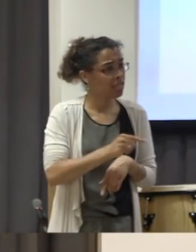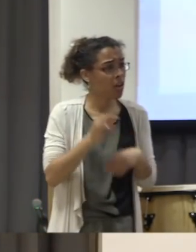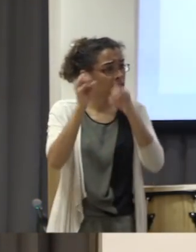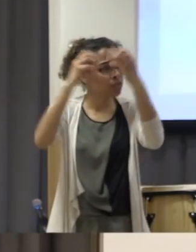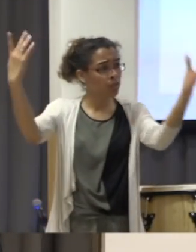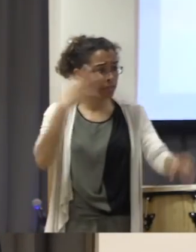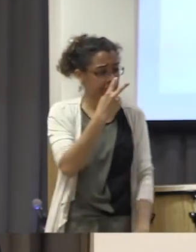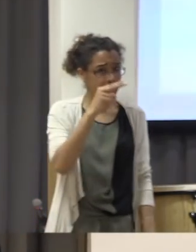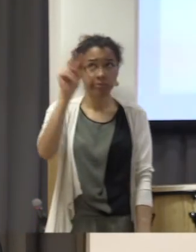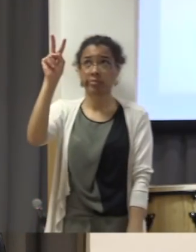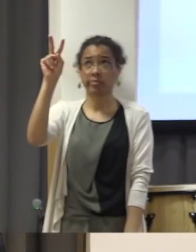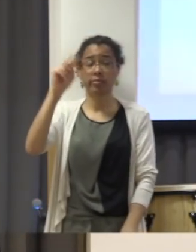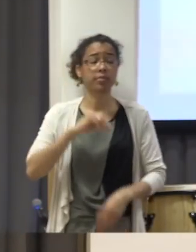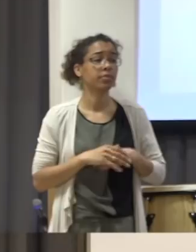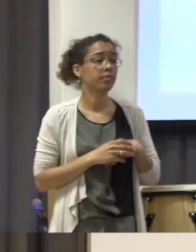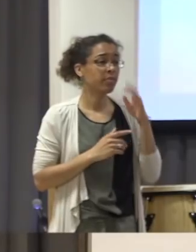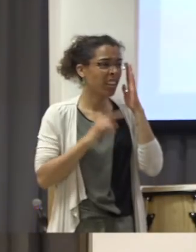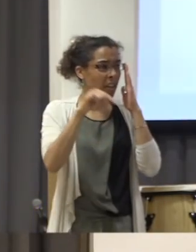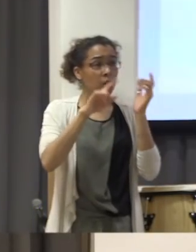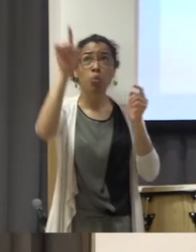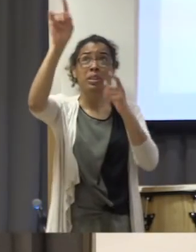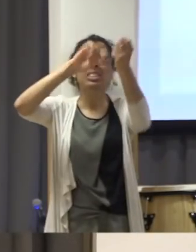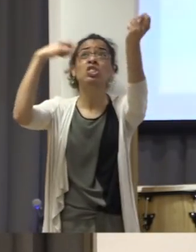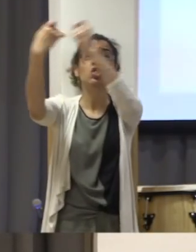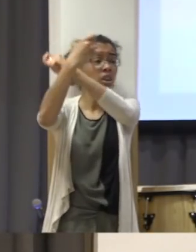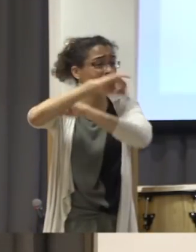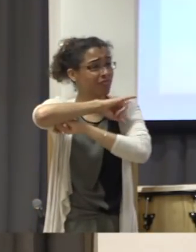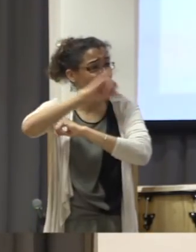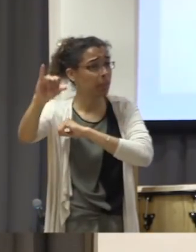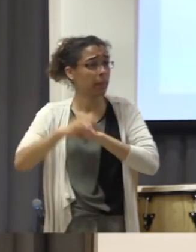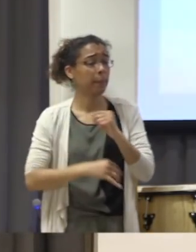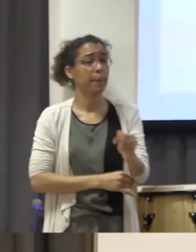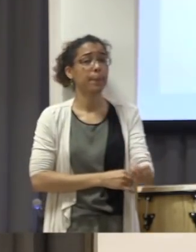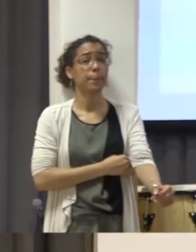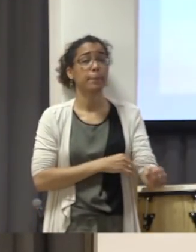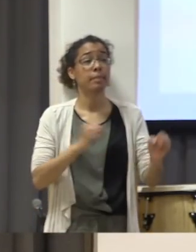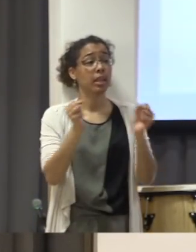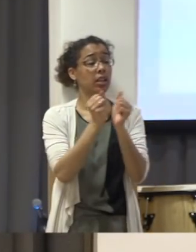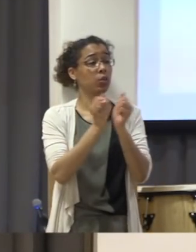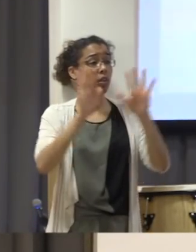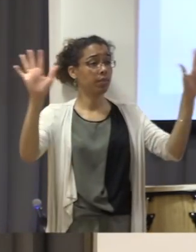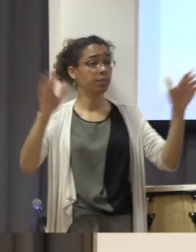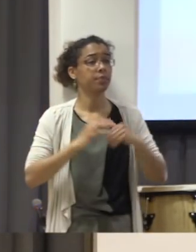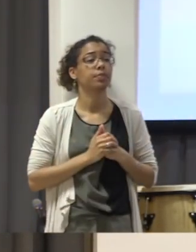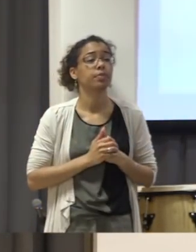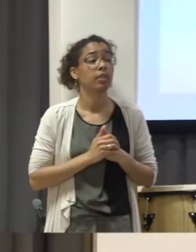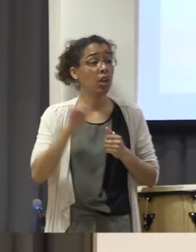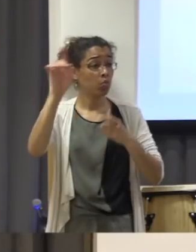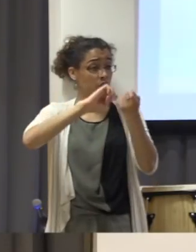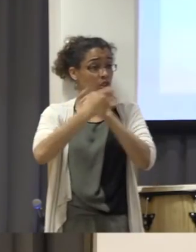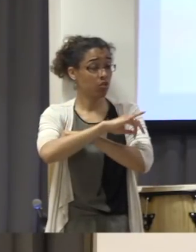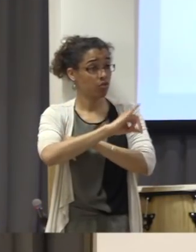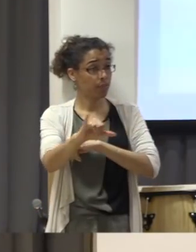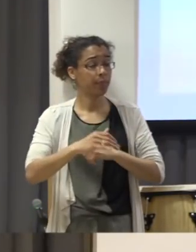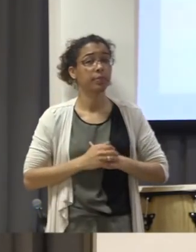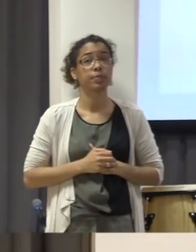notre Dieu. Il ne change pas. Il ne change pas. Alléluia. Il ne change pas.